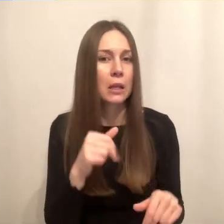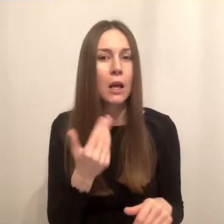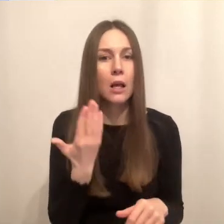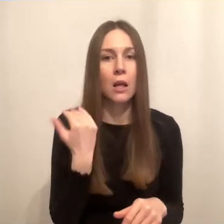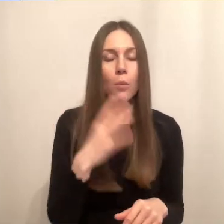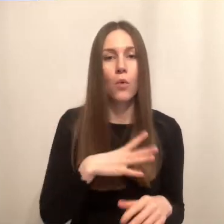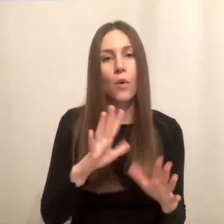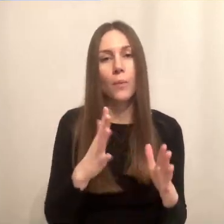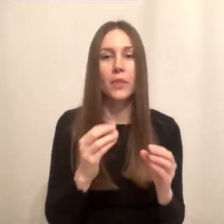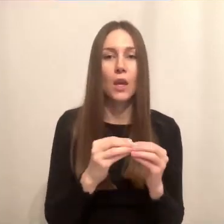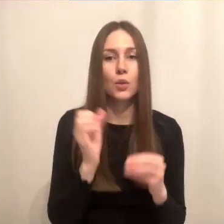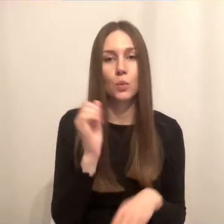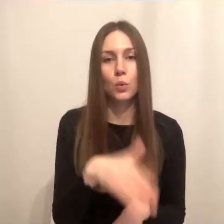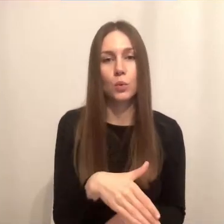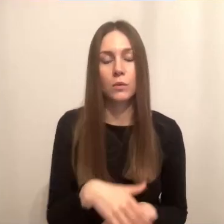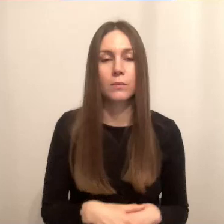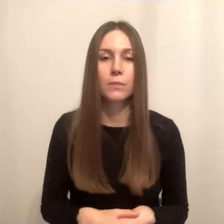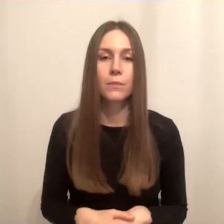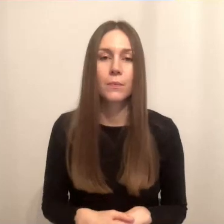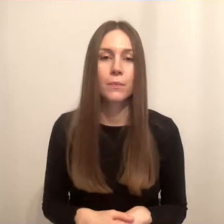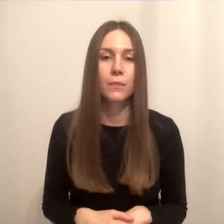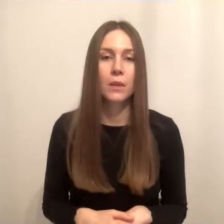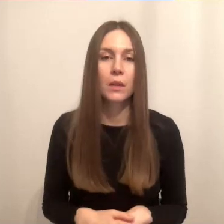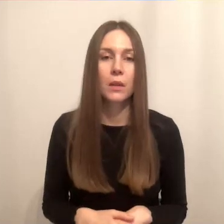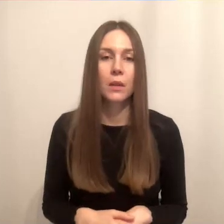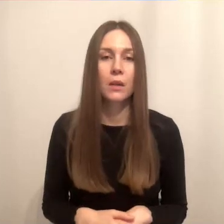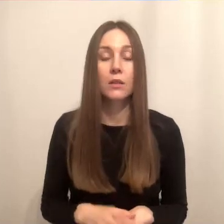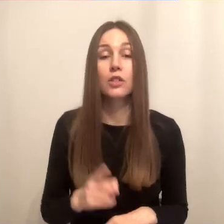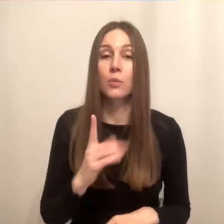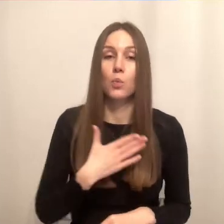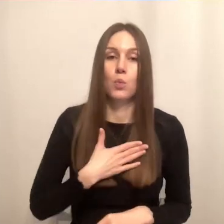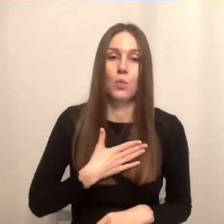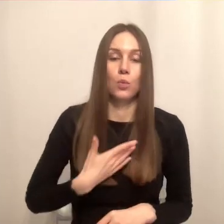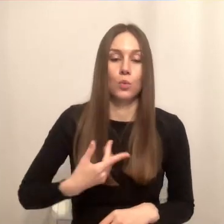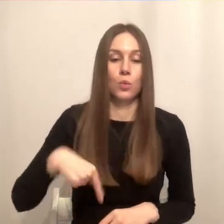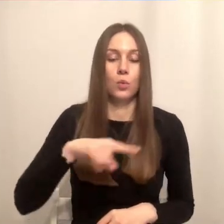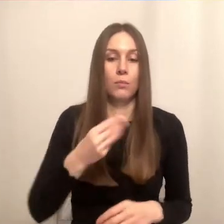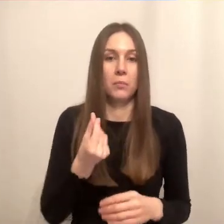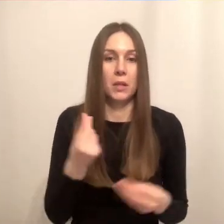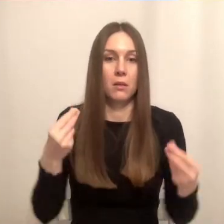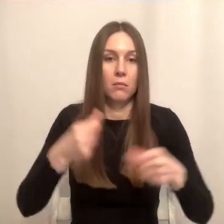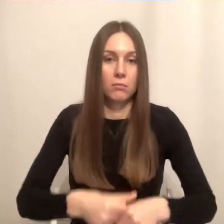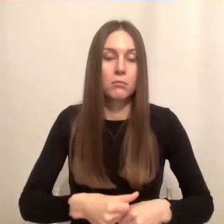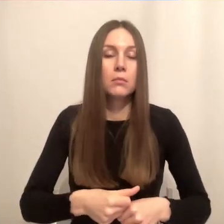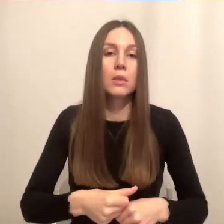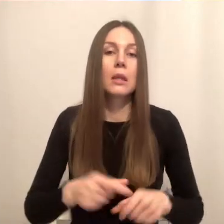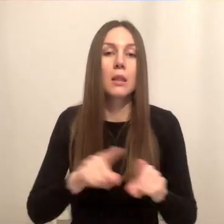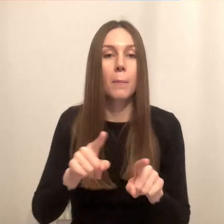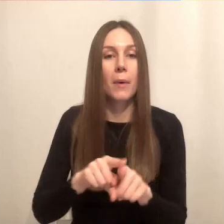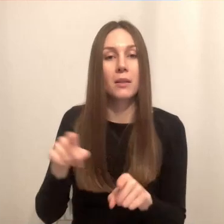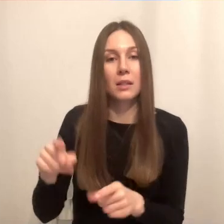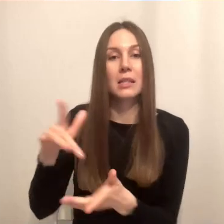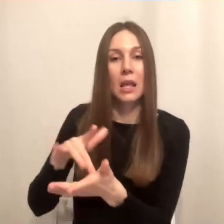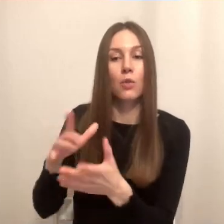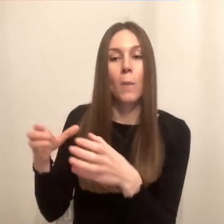tūkstančių. Maždaug tokios. Sakyti. Taip, taip. Ir čia yra grinai mūsų pačių sunešti pinigai ir tai, ką gavome iš centrinės partijos.